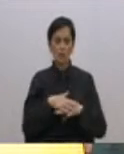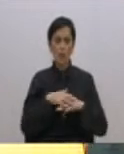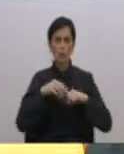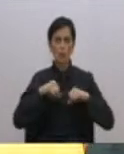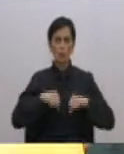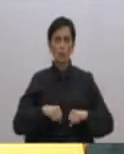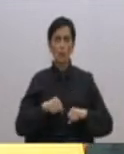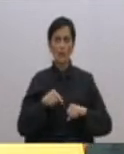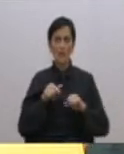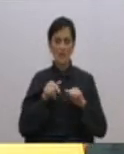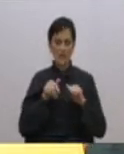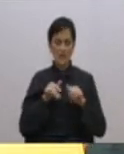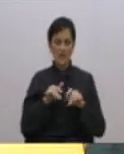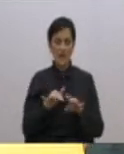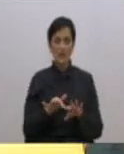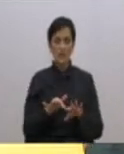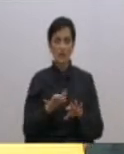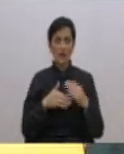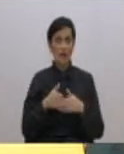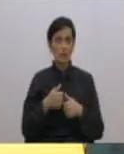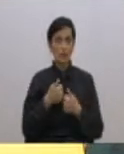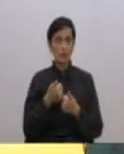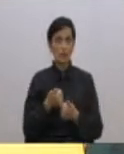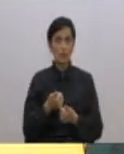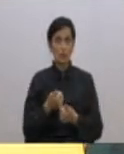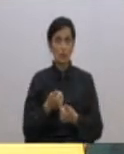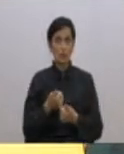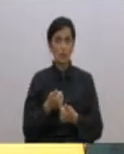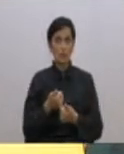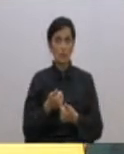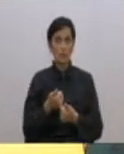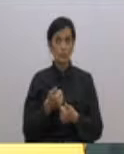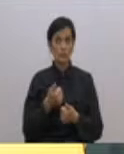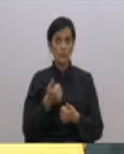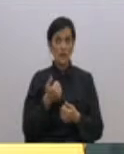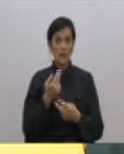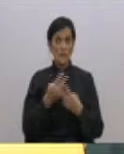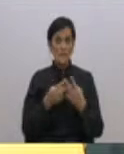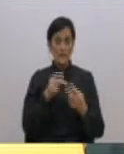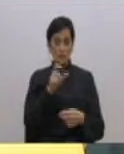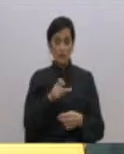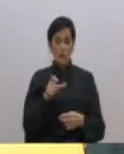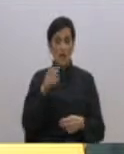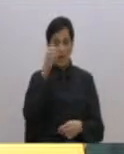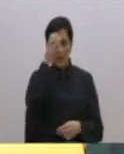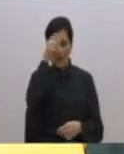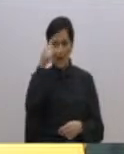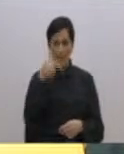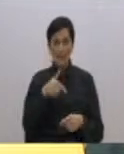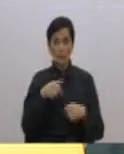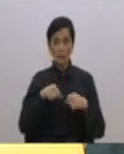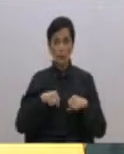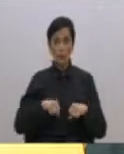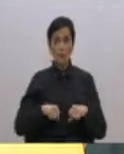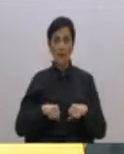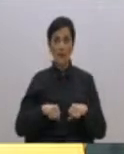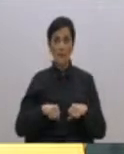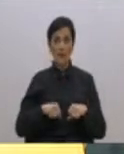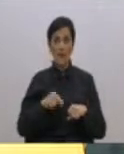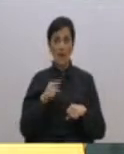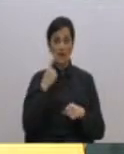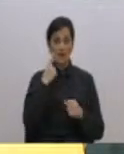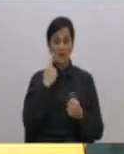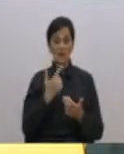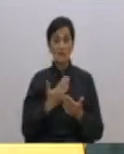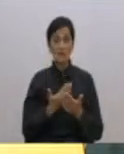რომლის რეალიზაციაშიც ხელი უნდა შეუწყო მშავდებულებს, ეს არის განათლების უფლება. ამ